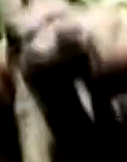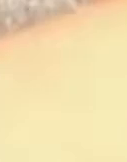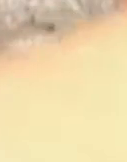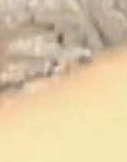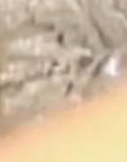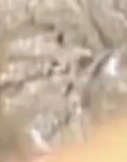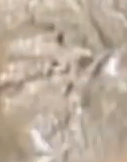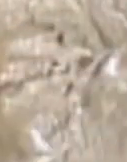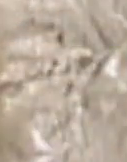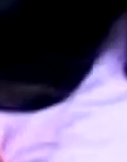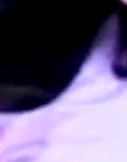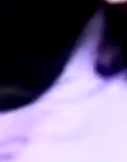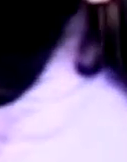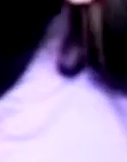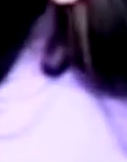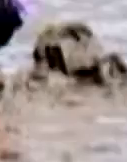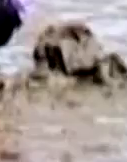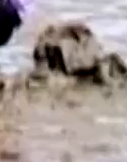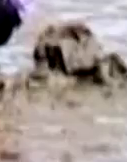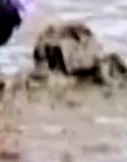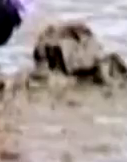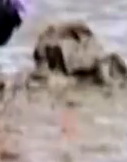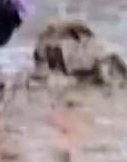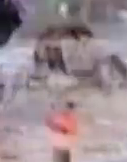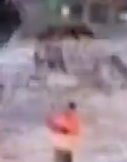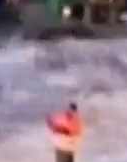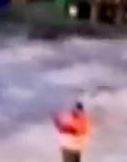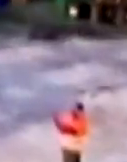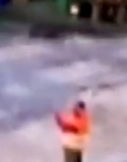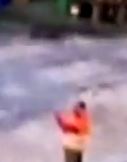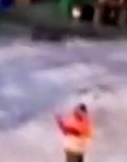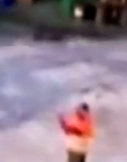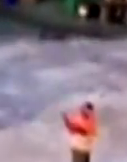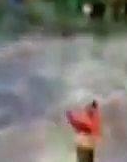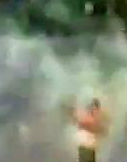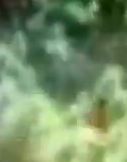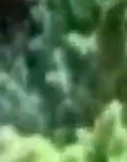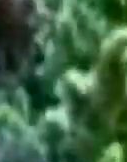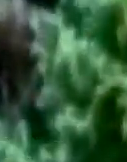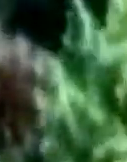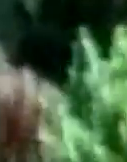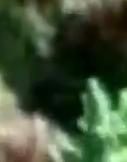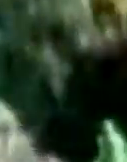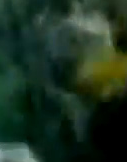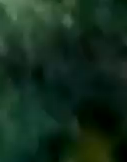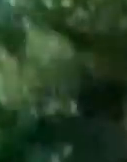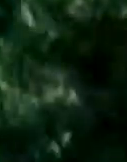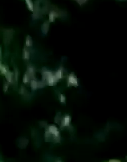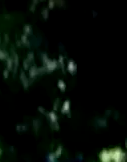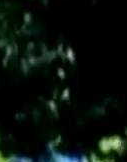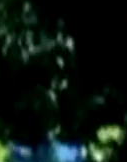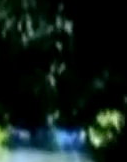้เราเชื่อว่าการให้เท่าไหร่จะได้คืนกลับมากกว่าเสมอให้บ้านใหม่แก่ปลาและสัตว์ทะเ